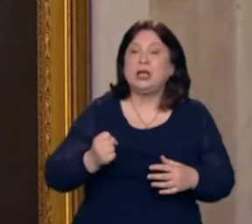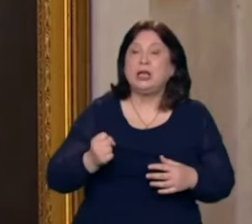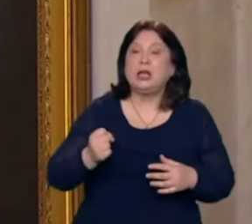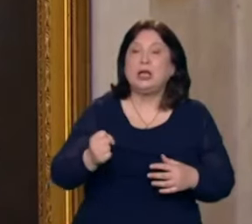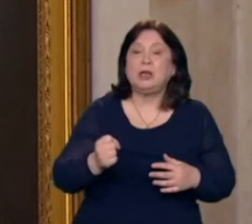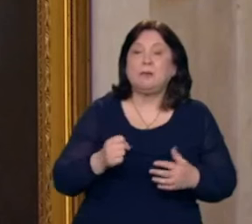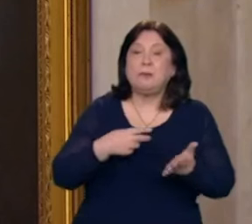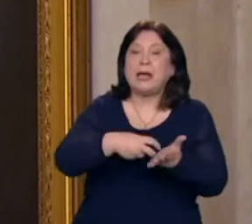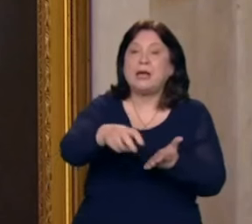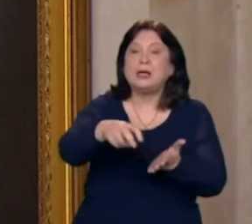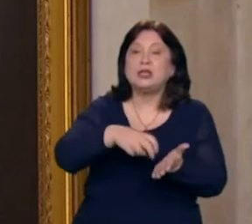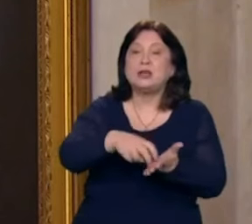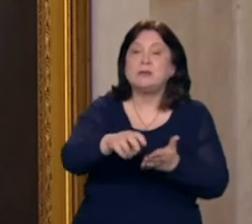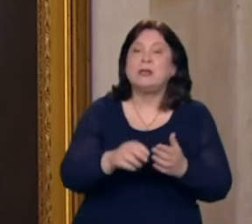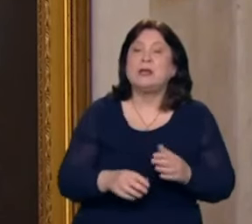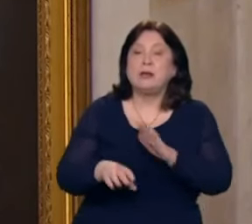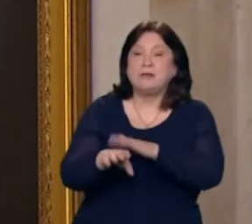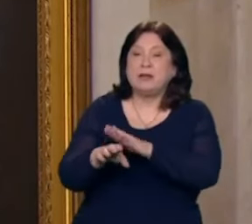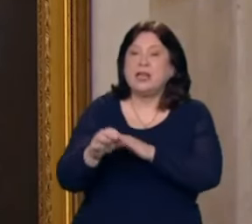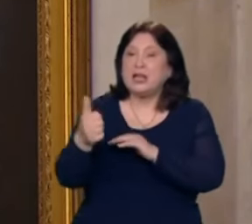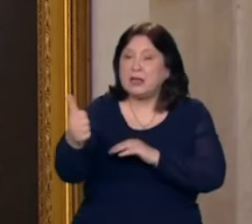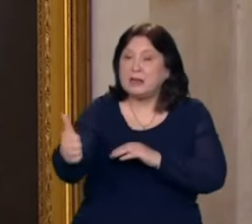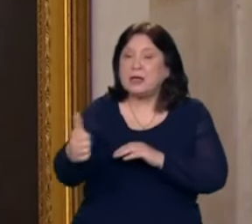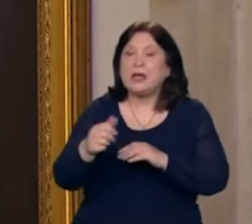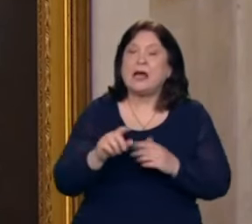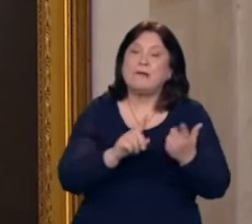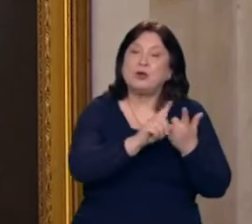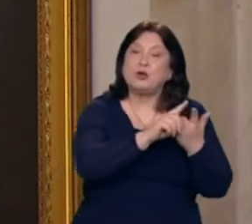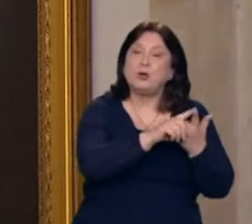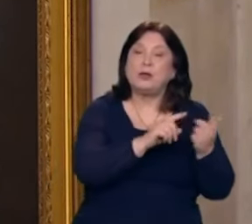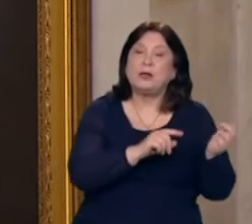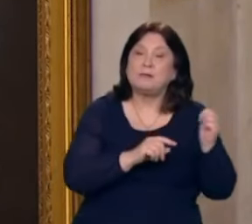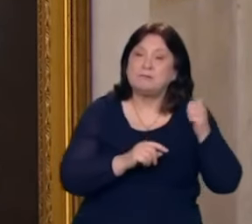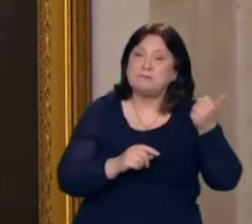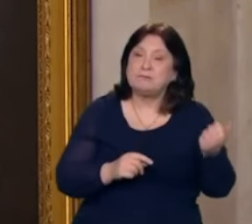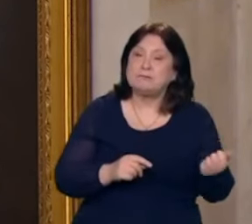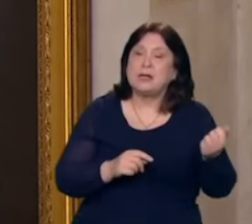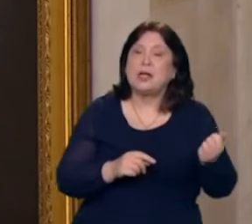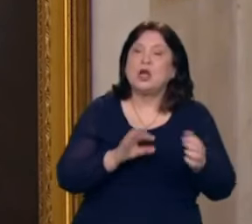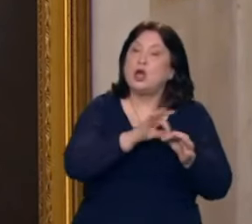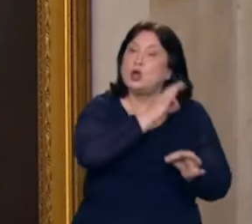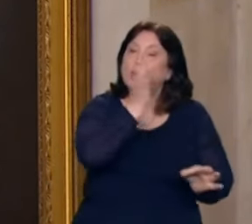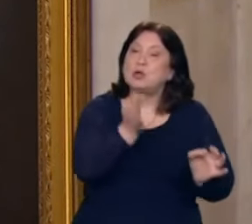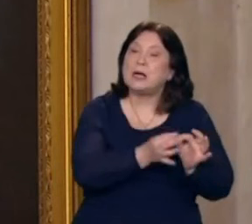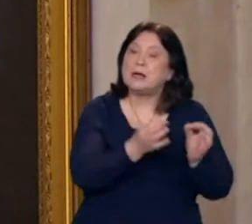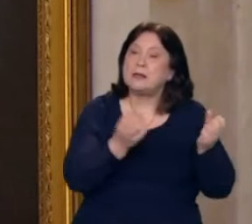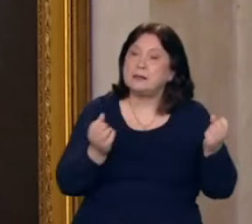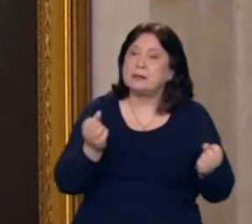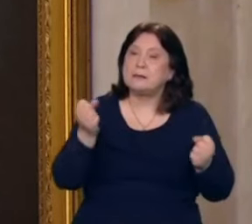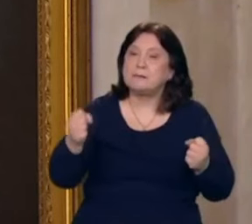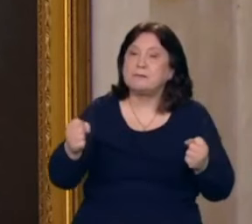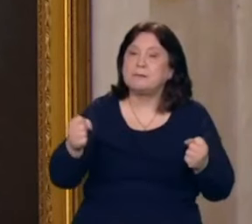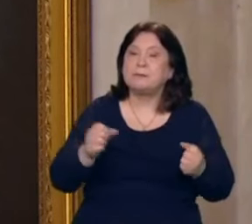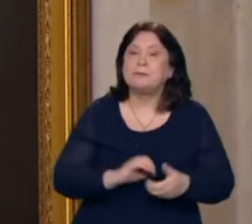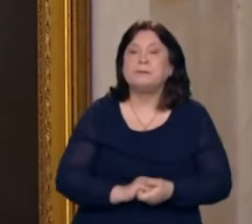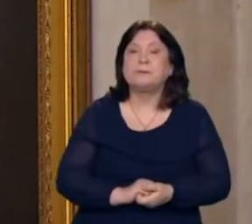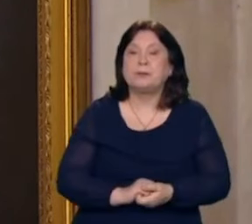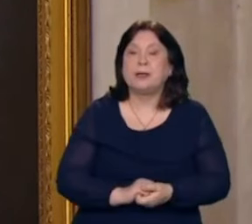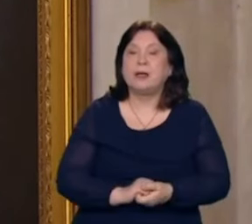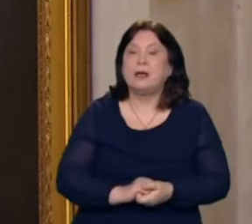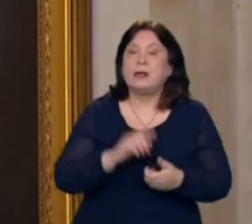pielgrzymim w jednej dłoni a w drugiej dzierżąc różaniec